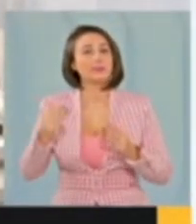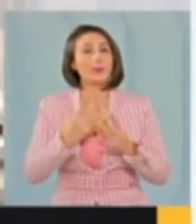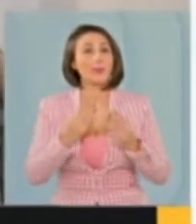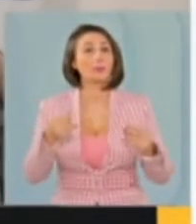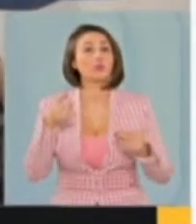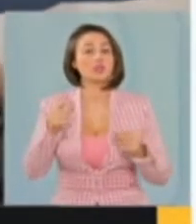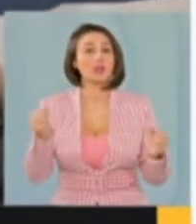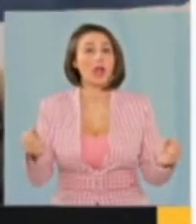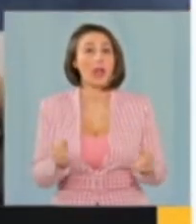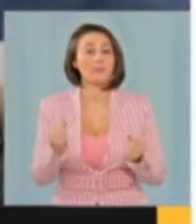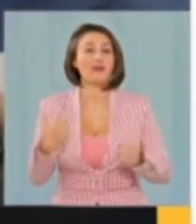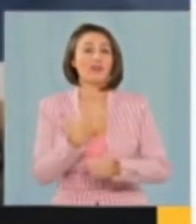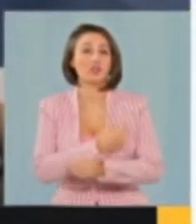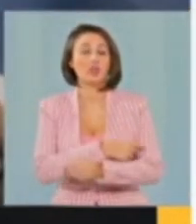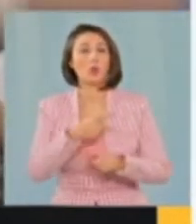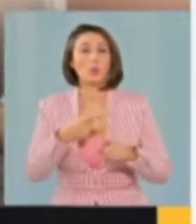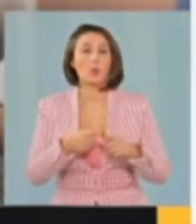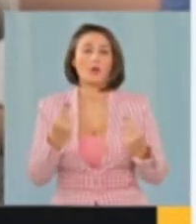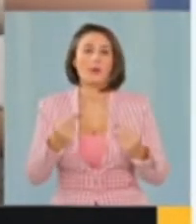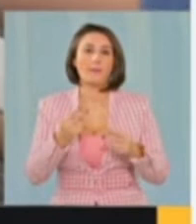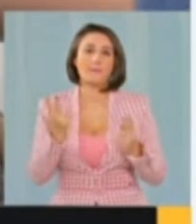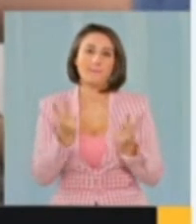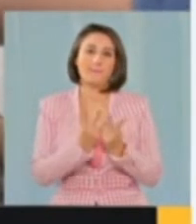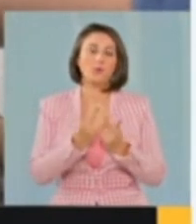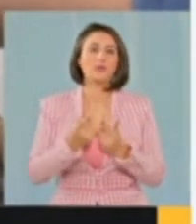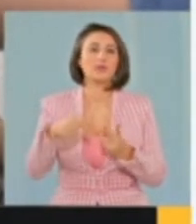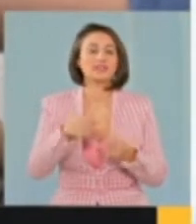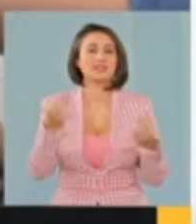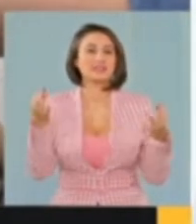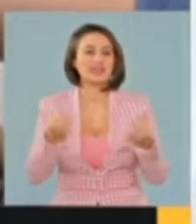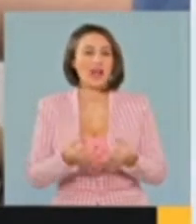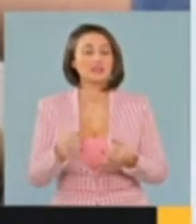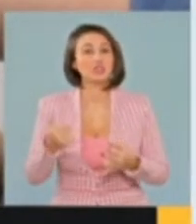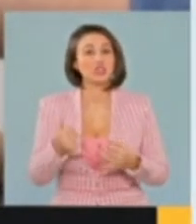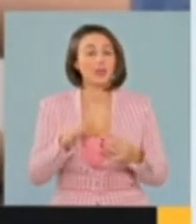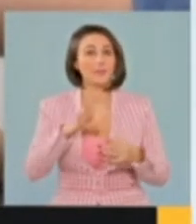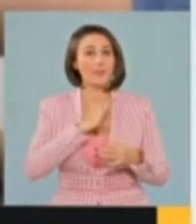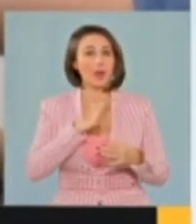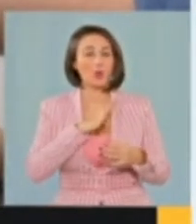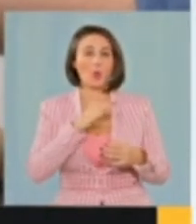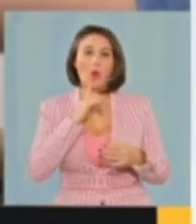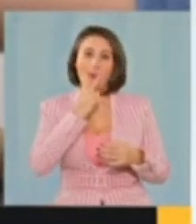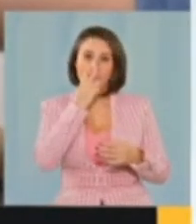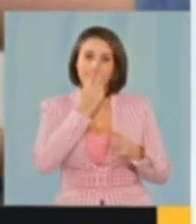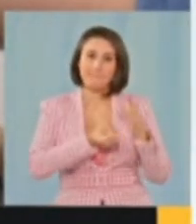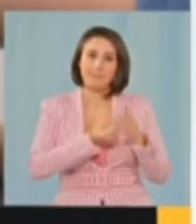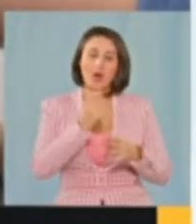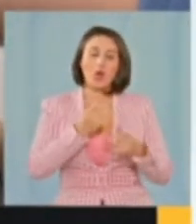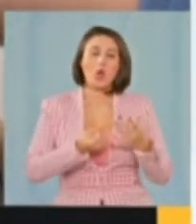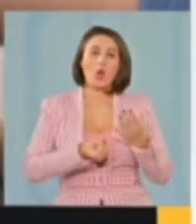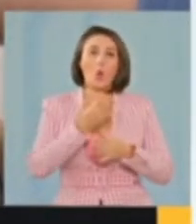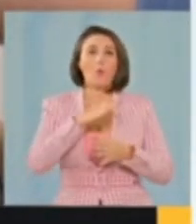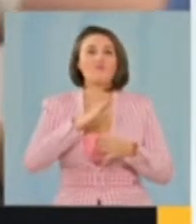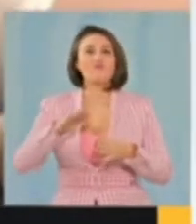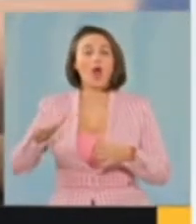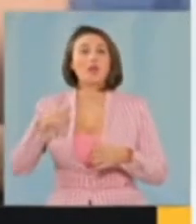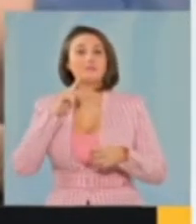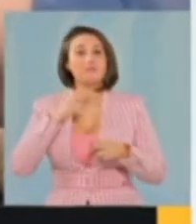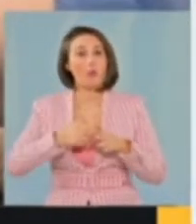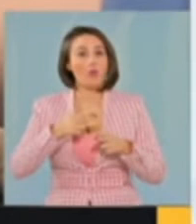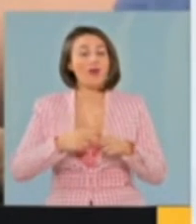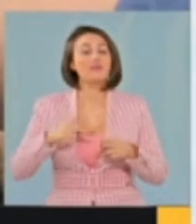mult această campanie de vaccinare, cu atât eficiența ei scade. Iar riscul de apariție a unor noi valuri de